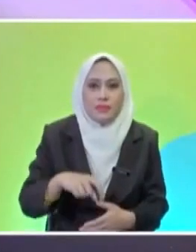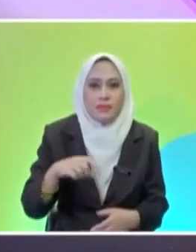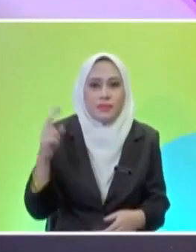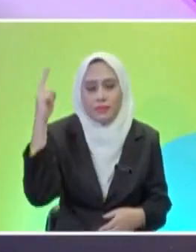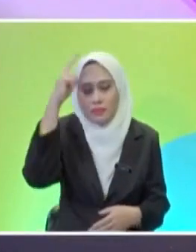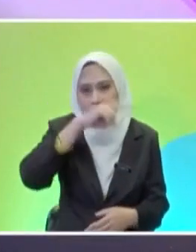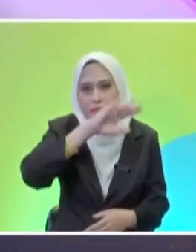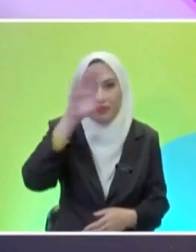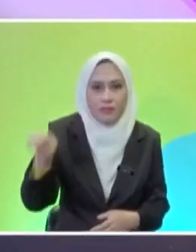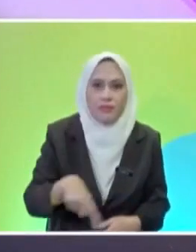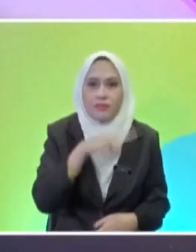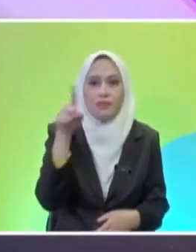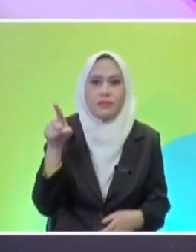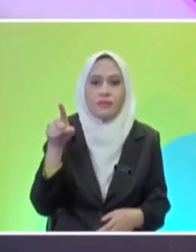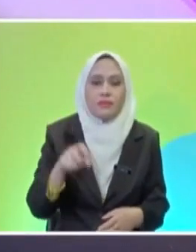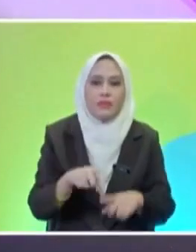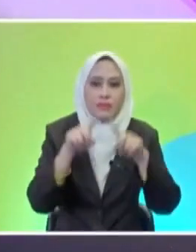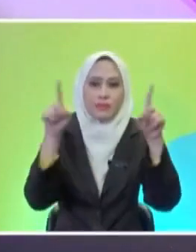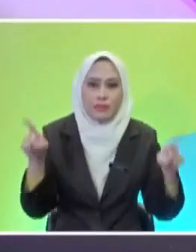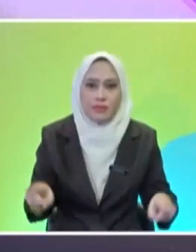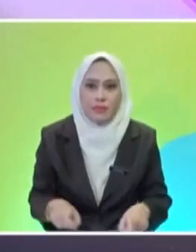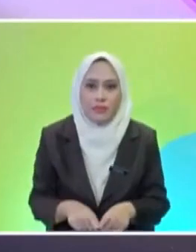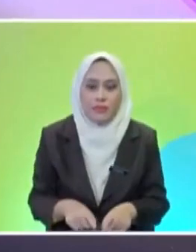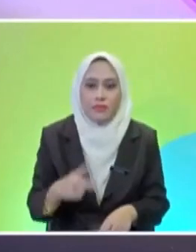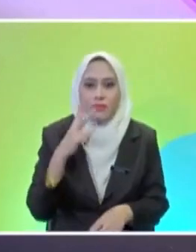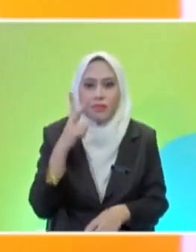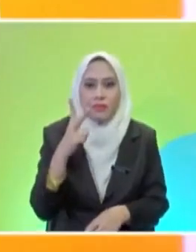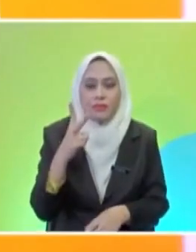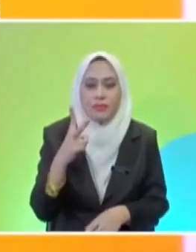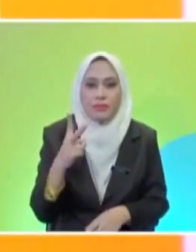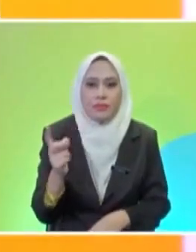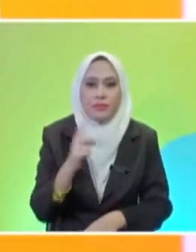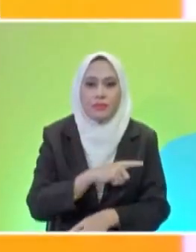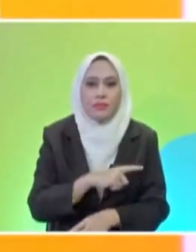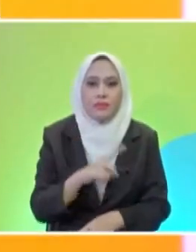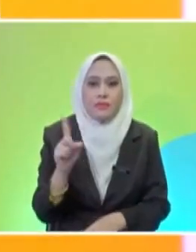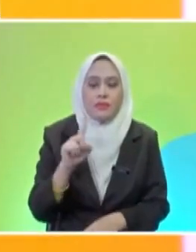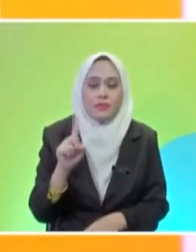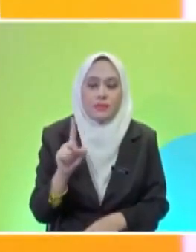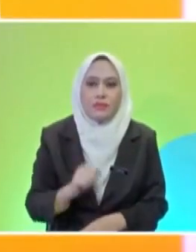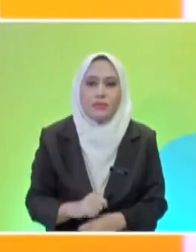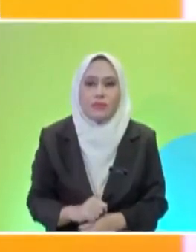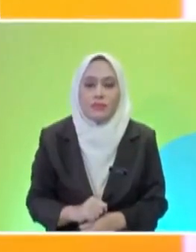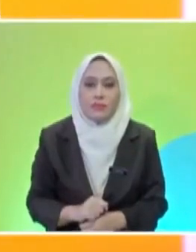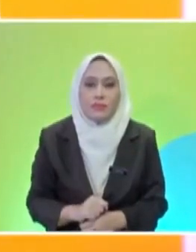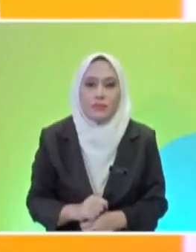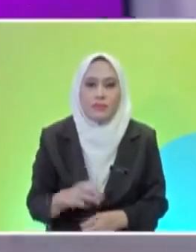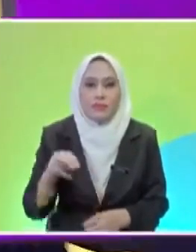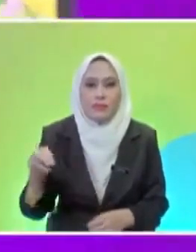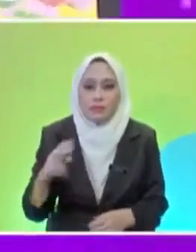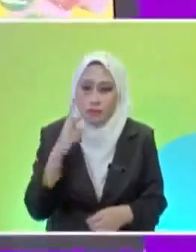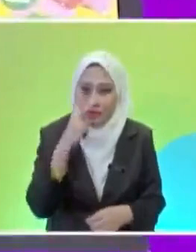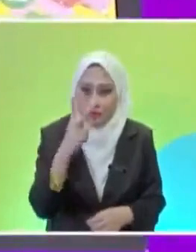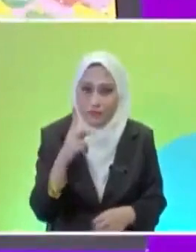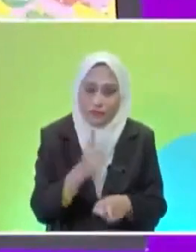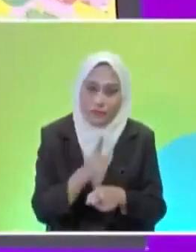ni dan kita tengok dia jatuh kat mana hari tersebut. Okey. Baik, boleh saya mula pusing, cikgu? Boleh, Hanif. Mula-mula kat rumah tengok betul-betul roda